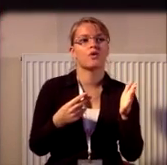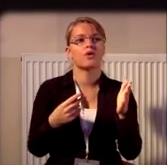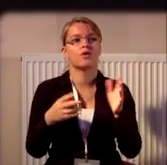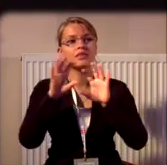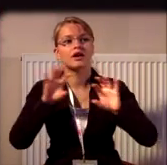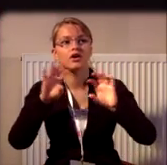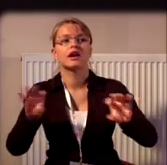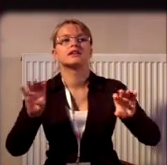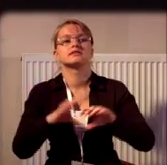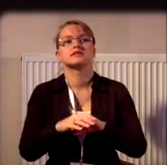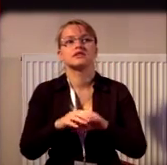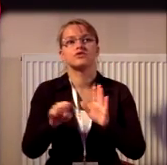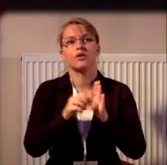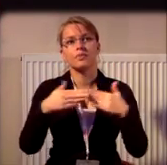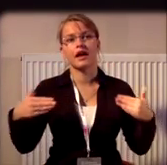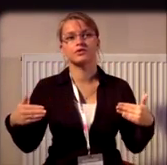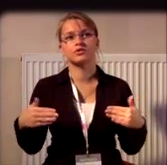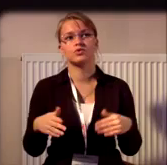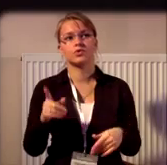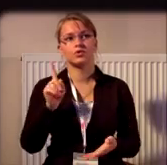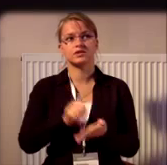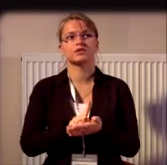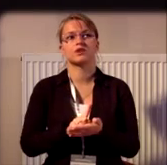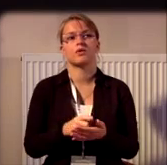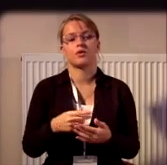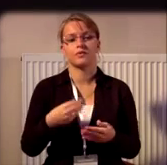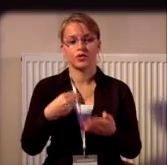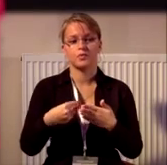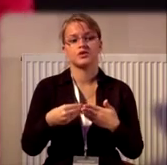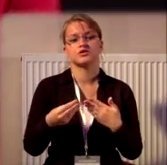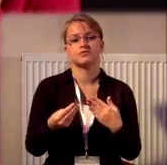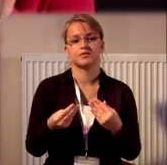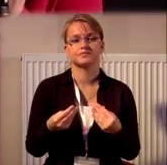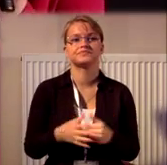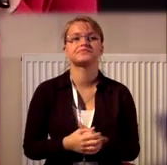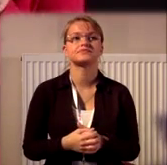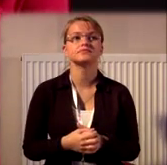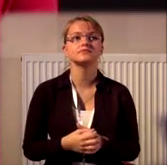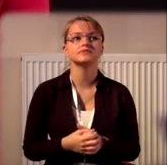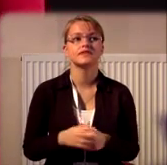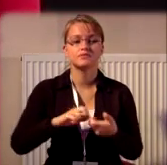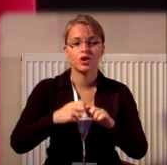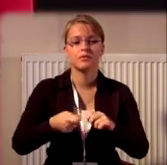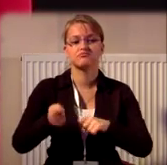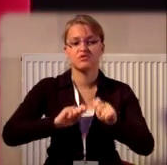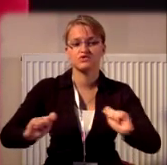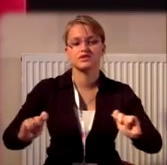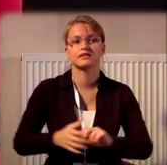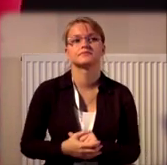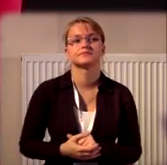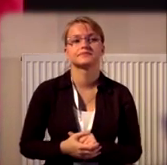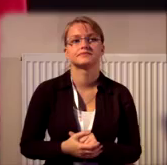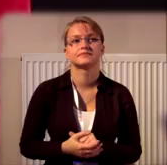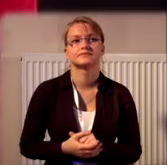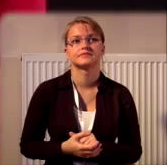znalazłyśmy środki, przepraszam, i zostały zakupione te rekwizyty, właśnie takie, które nam były potrzebne. Więc problem w jakiś sposób został